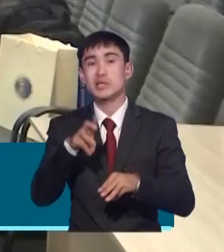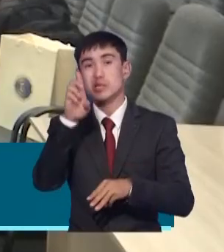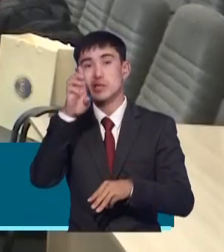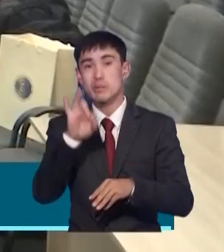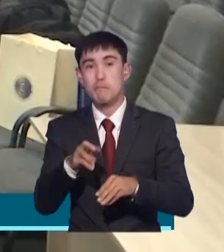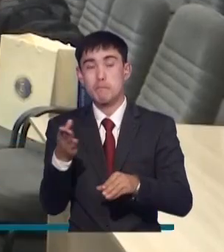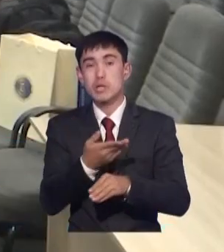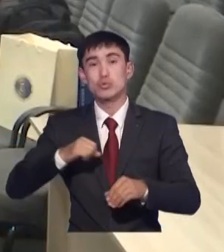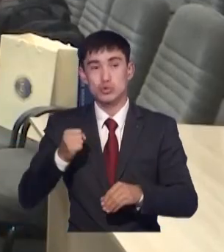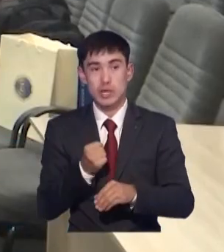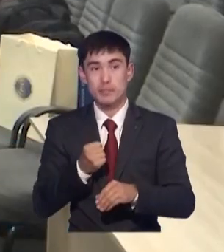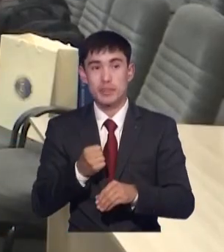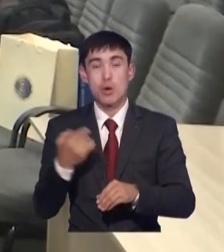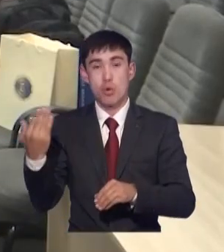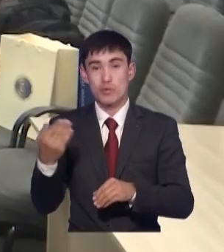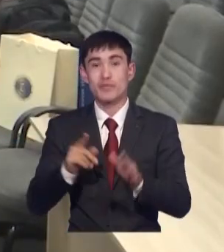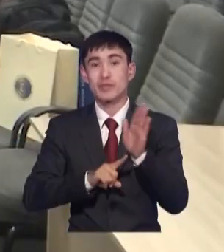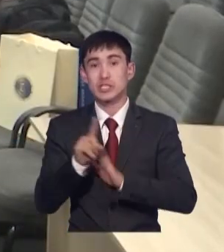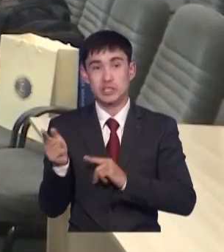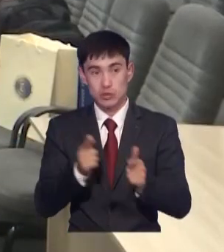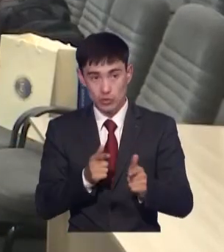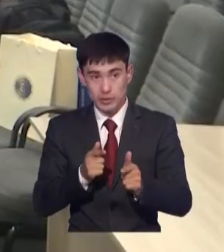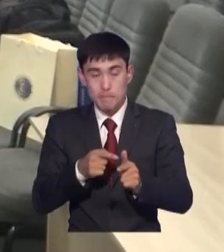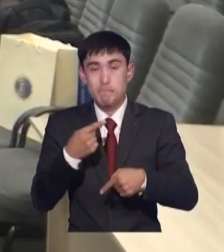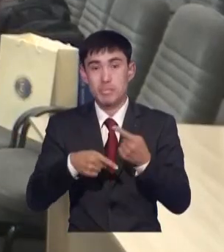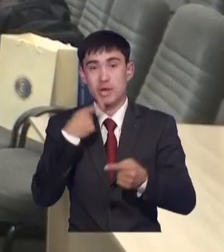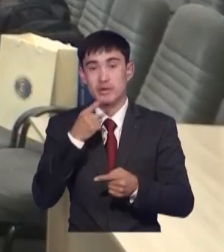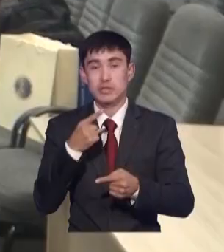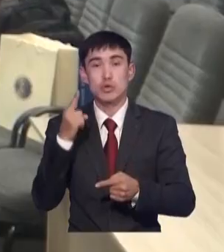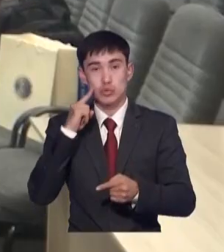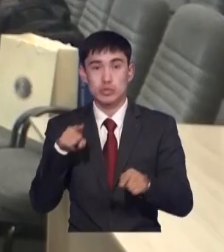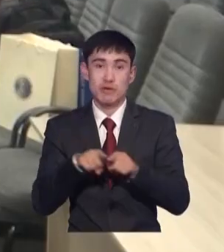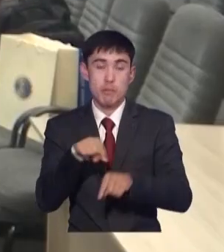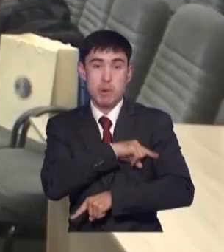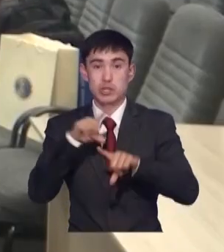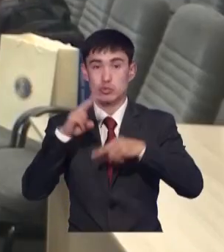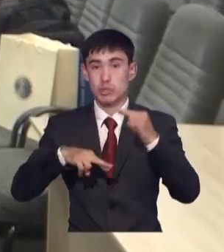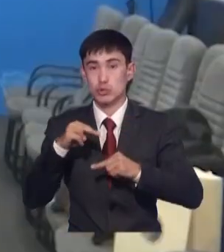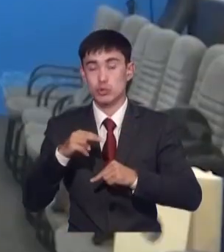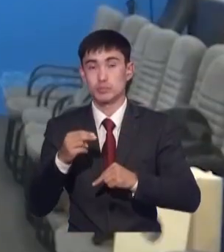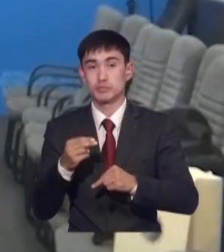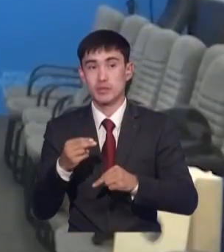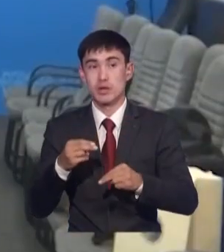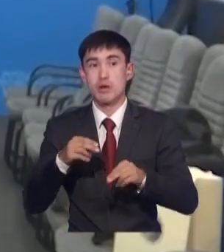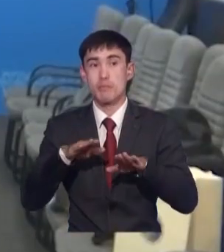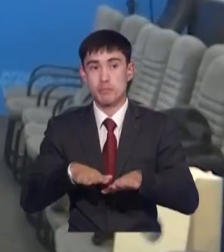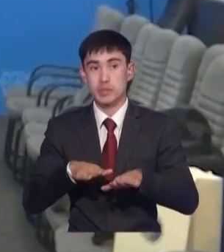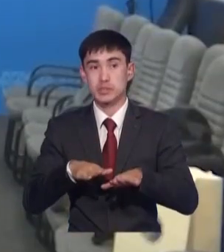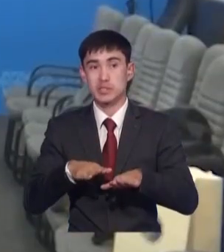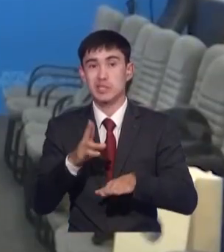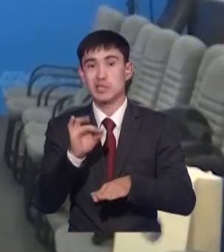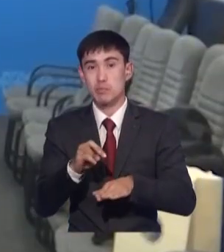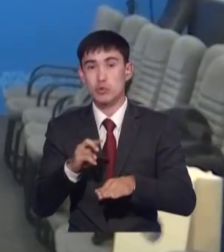он как-то потихоньку начинал готовить. Потом говорит, слушай, давай больницу построим, клинику. Мистер Ким, он именно